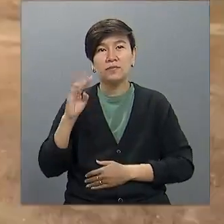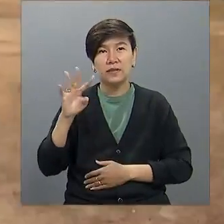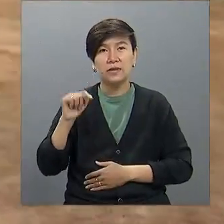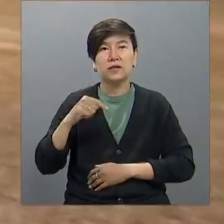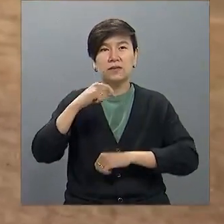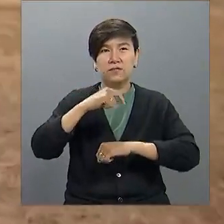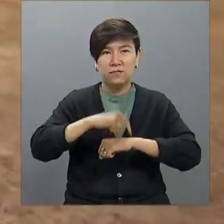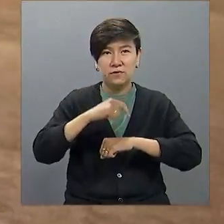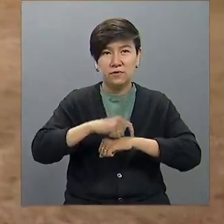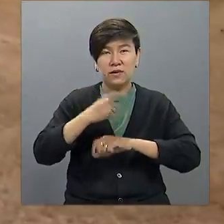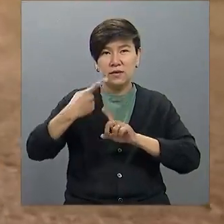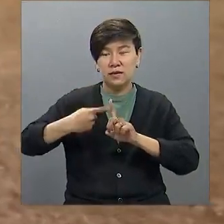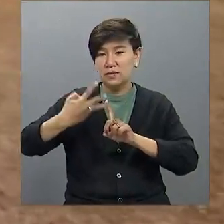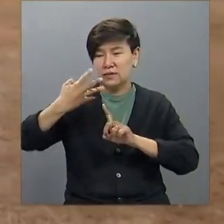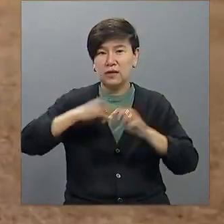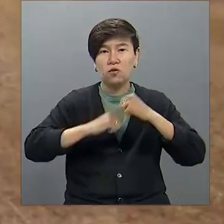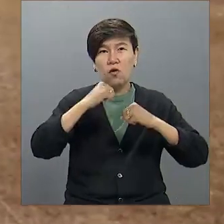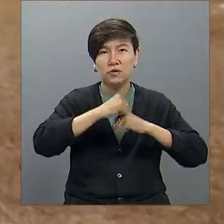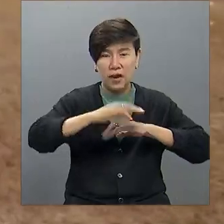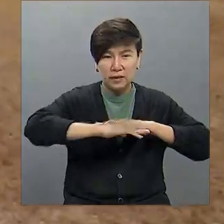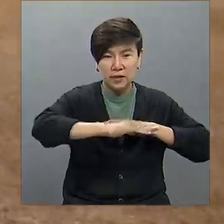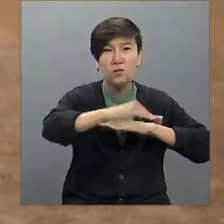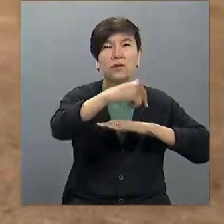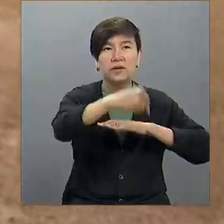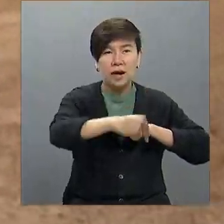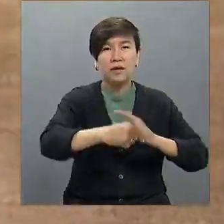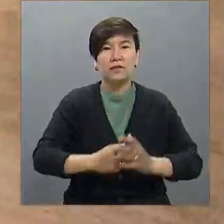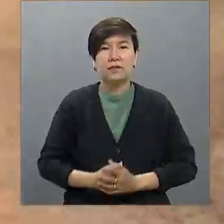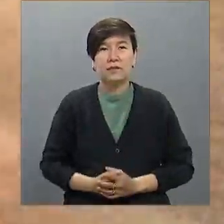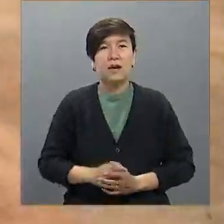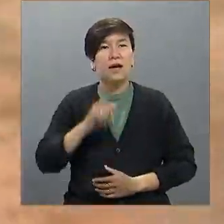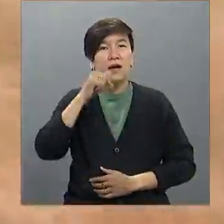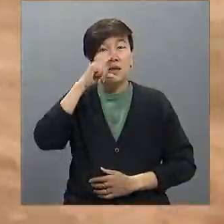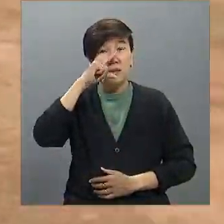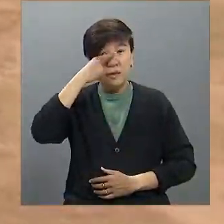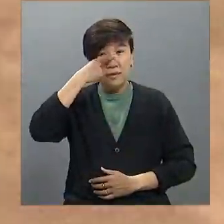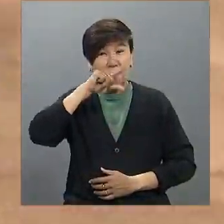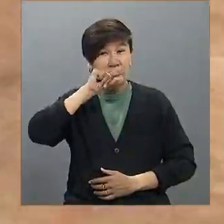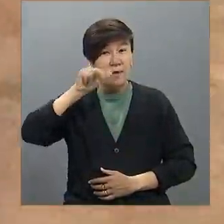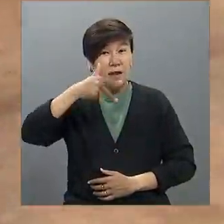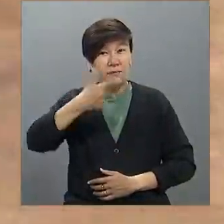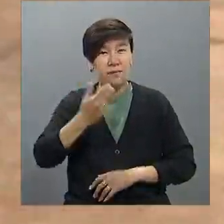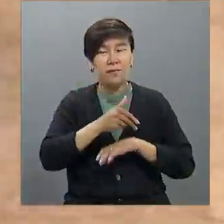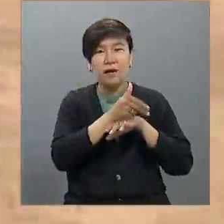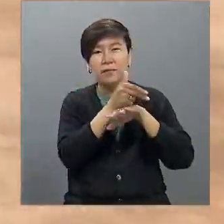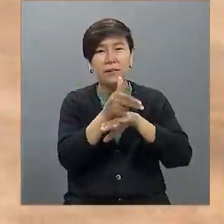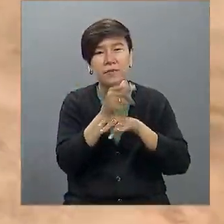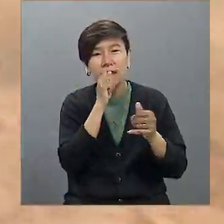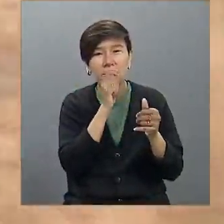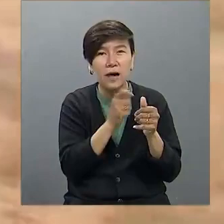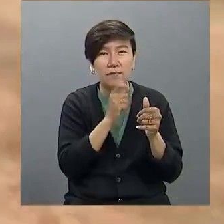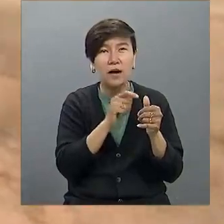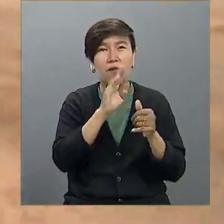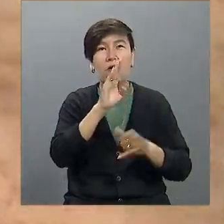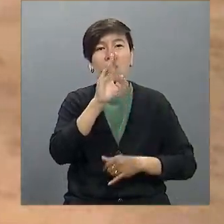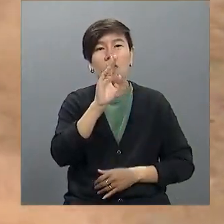4เดือน เนี่ยค่ะอย่างที่บอกทีมข่าวก็ได้เข้าไปสอบถามหาคำตอบให้ชาวบ้านนะคะที่องค์การบริหารส่วนตำบลหนองเรือ